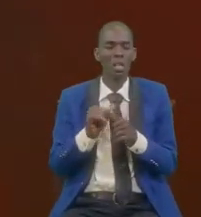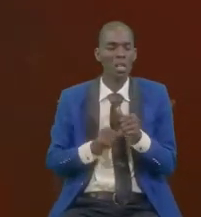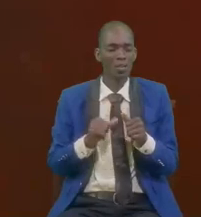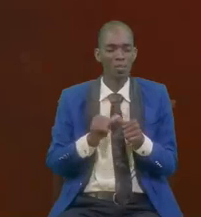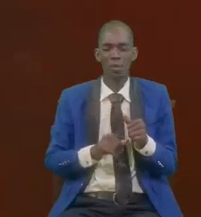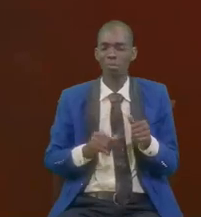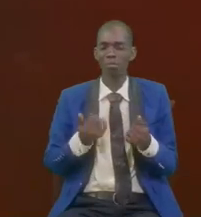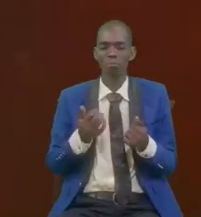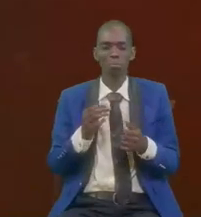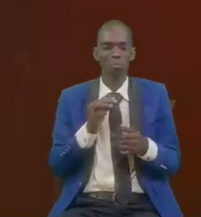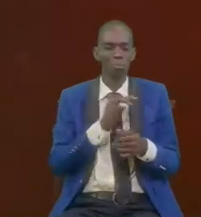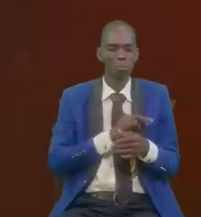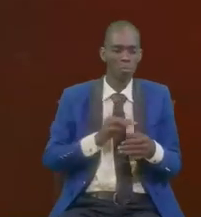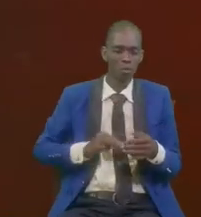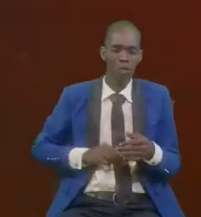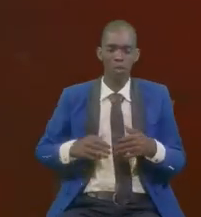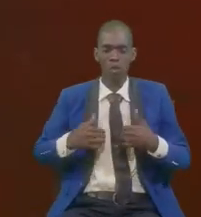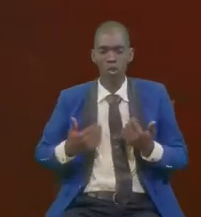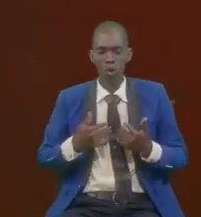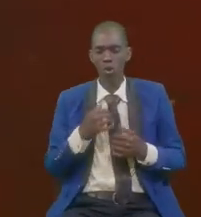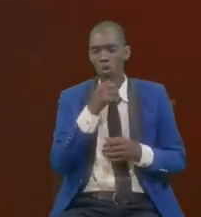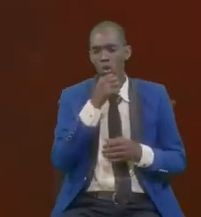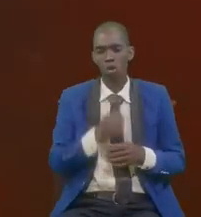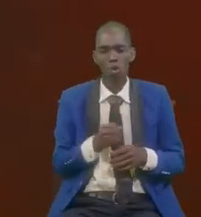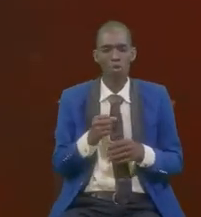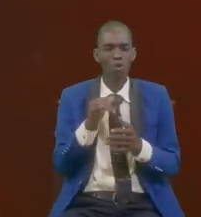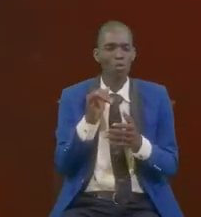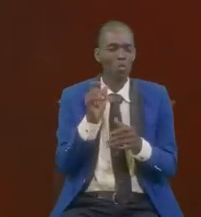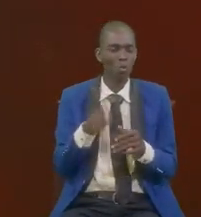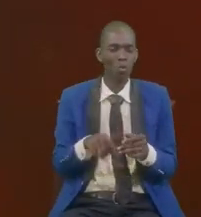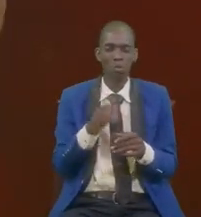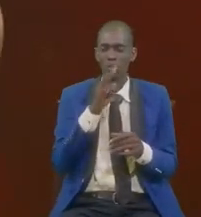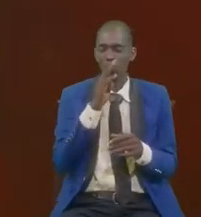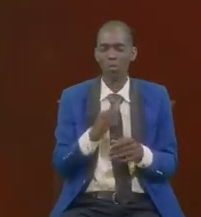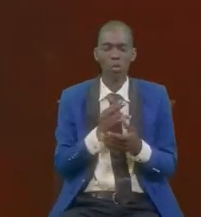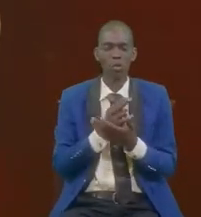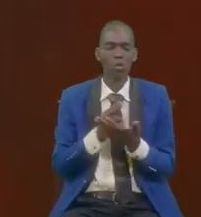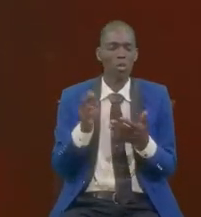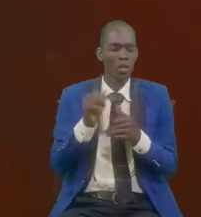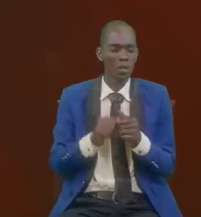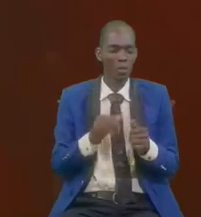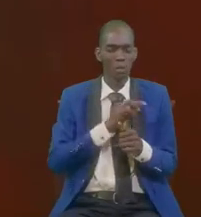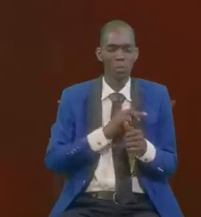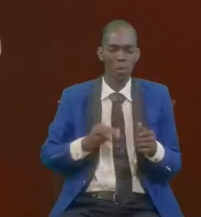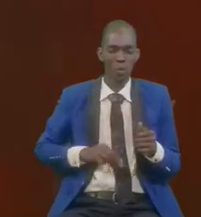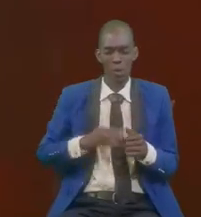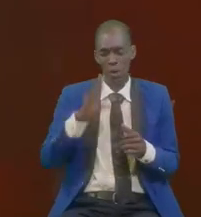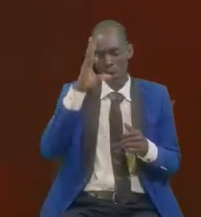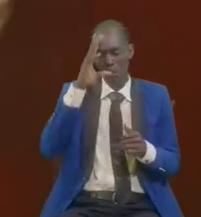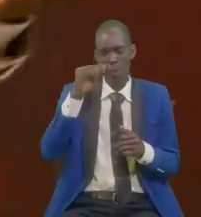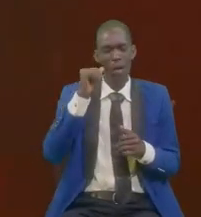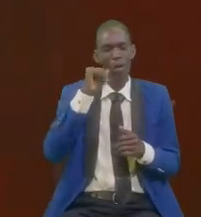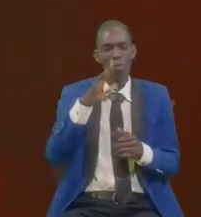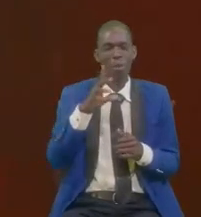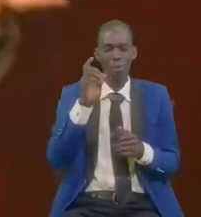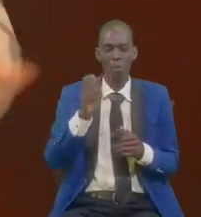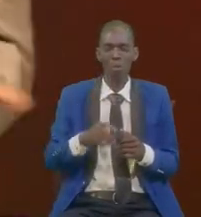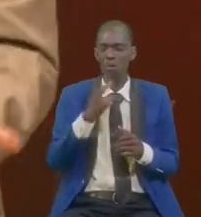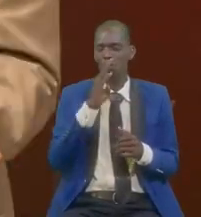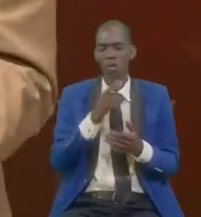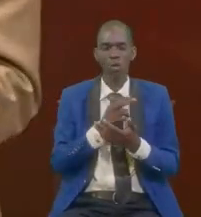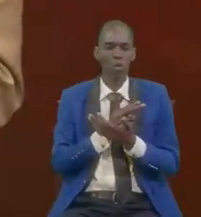jeune et personne âgée, soit saint, que les femmes et les hommes soient saints,